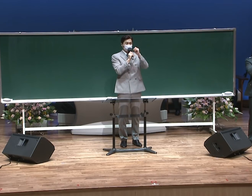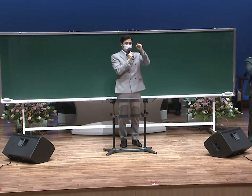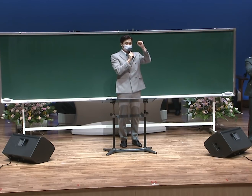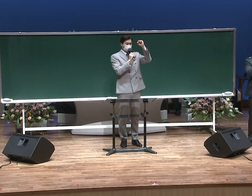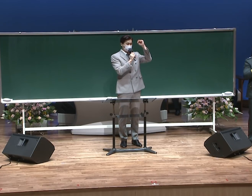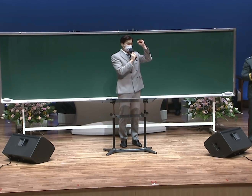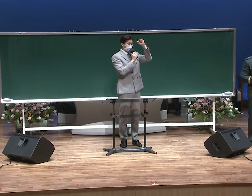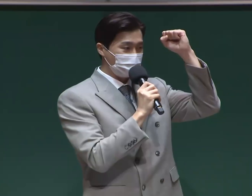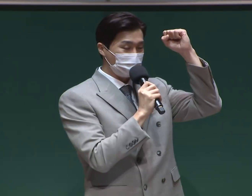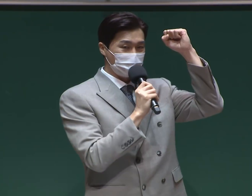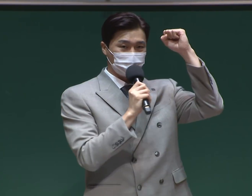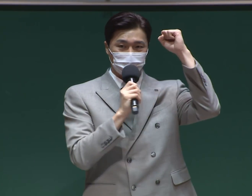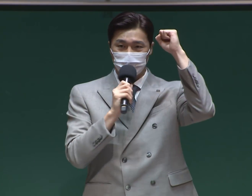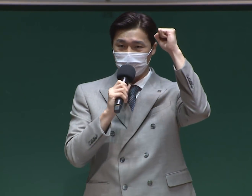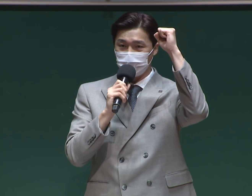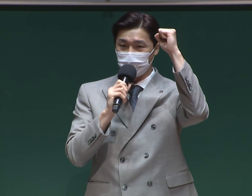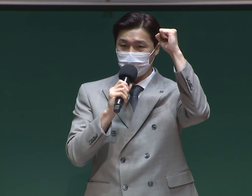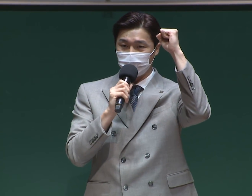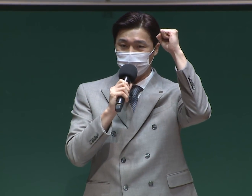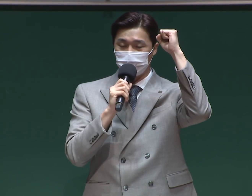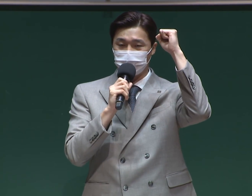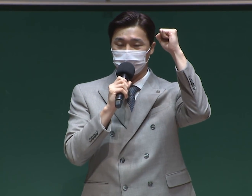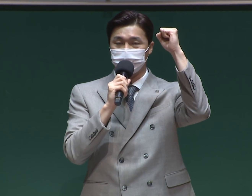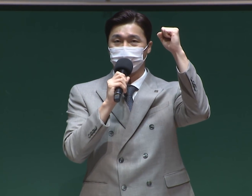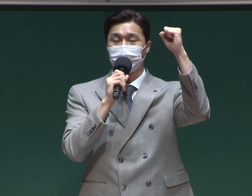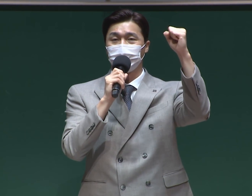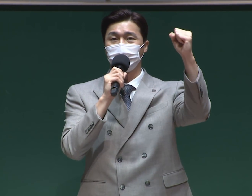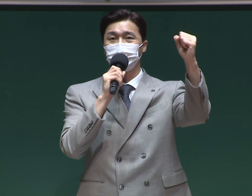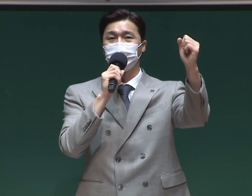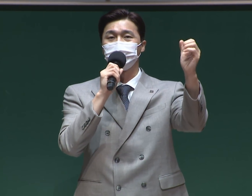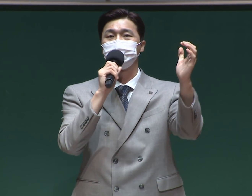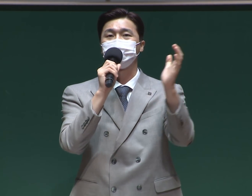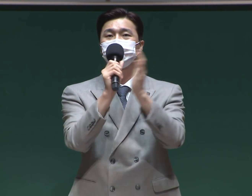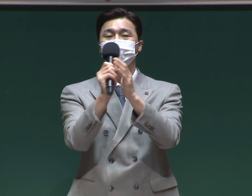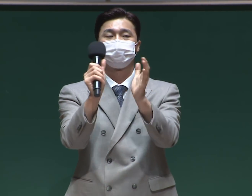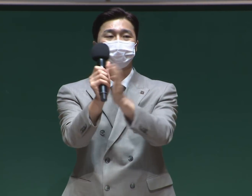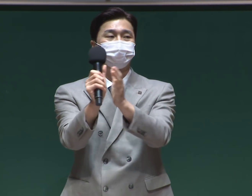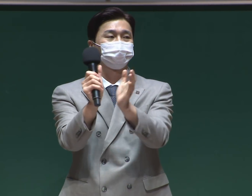우리 영적 군사로 보신 하나님께 최고의 영광의 박수 올려드리겠습니다. 할렐루야!